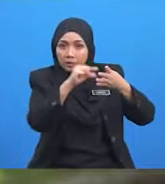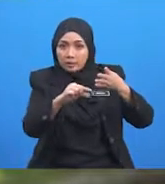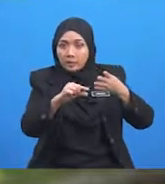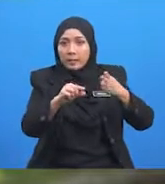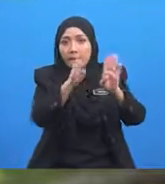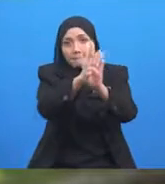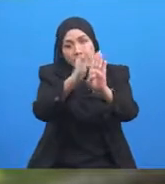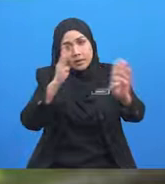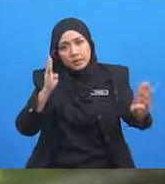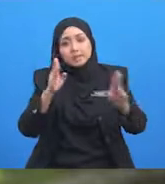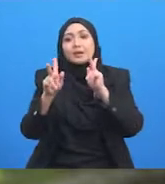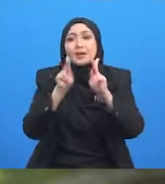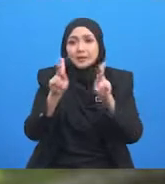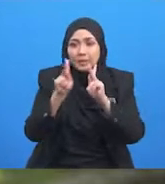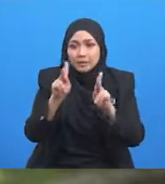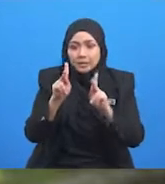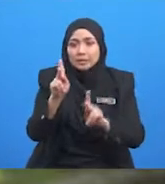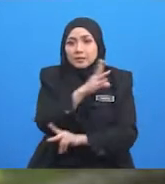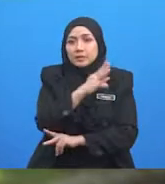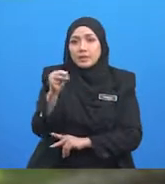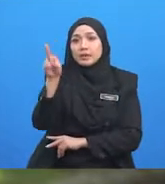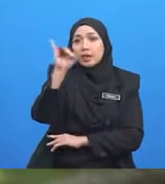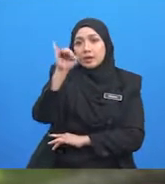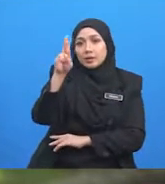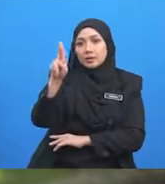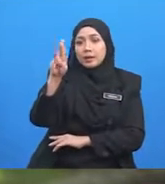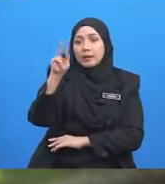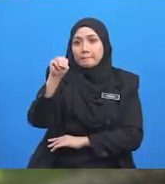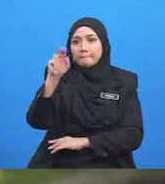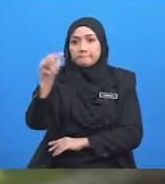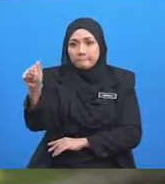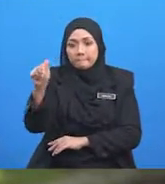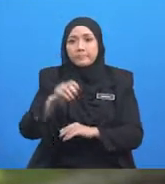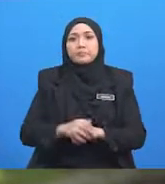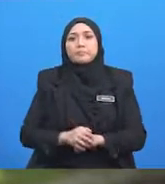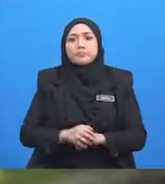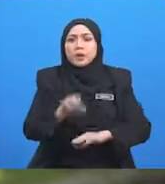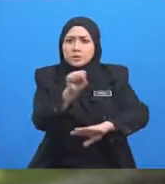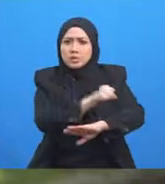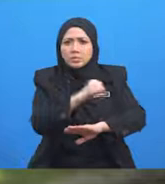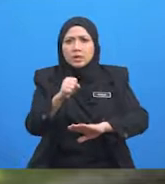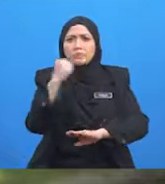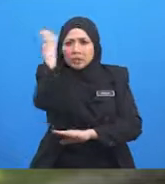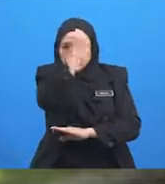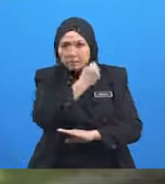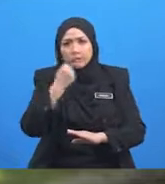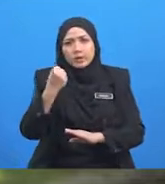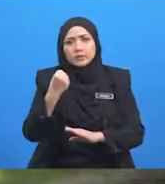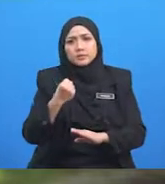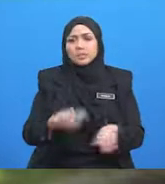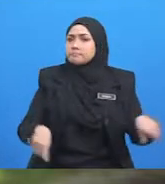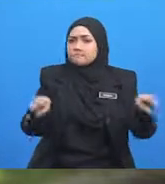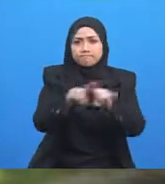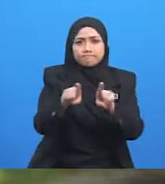baris, kata-kata dan rima. Sajak bersifat demikian supaya penyajak